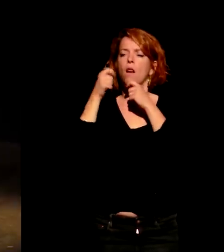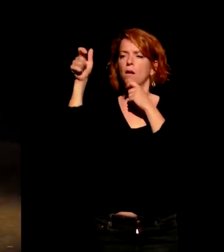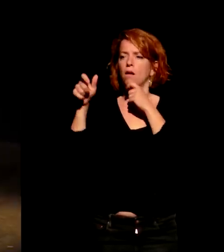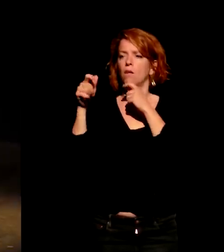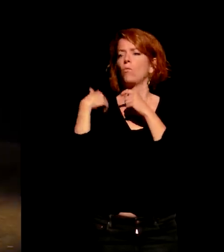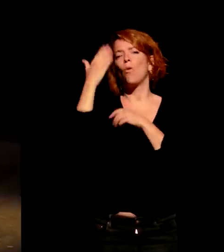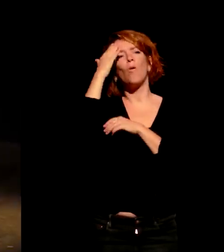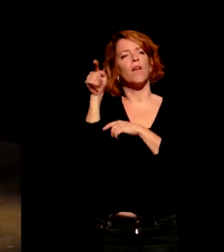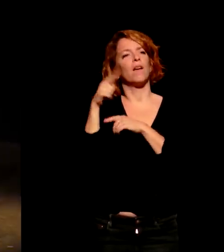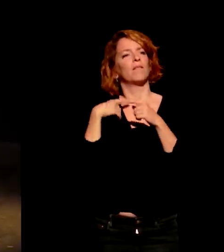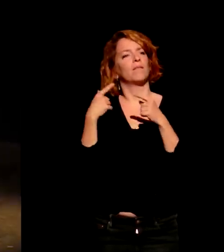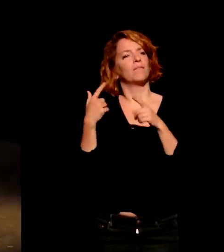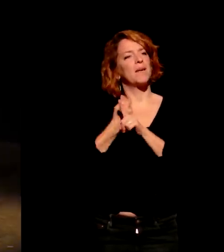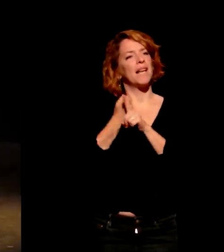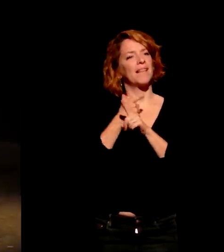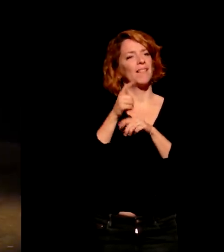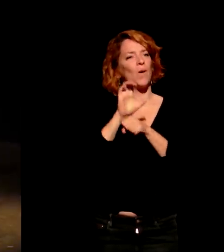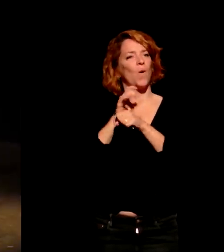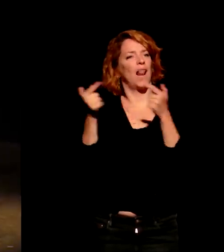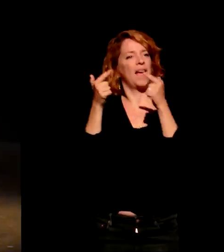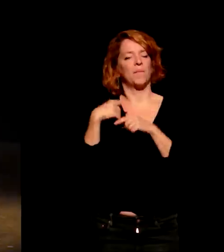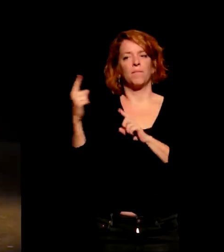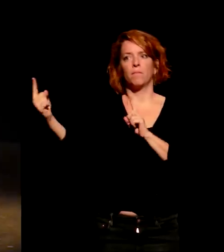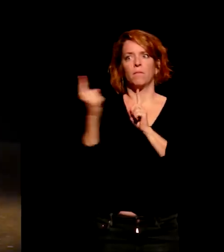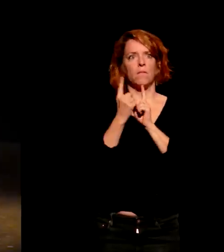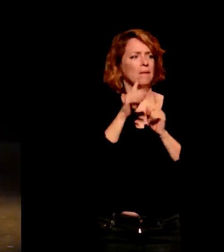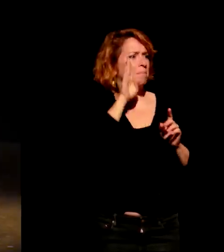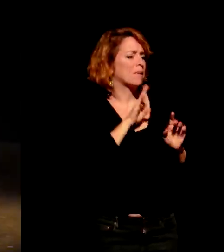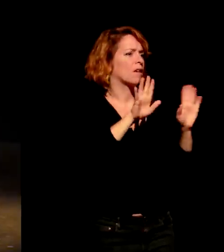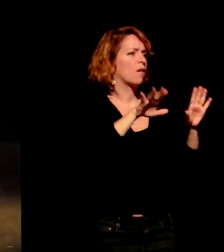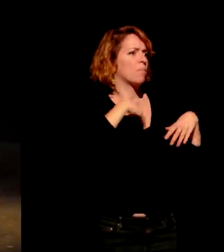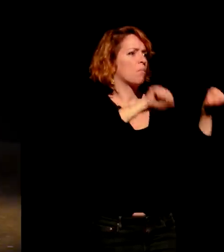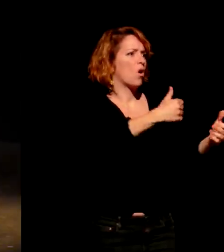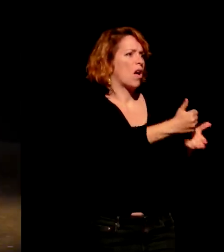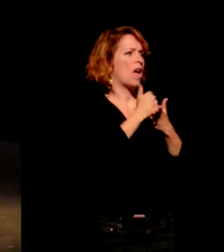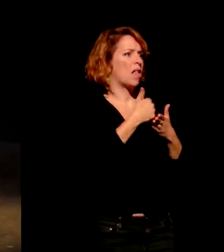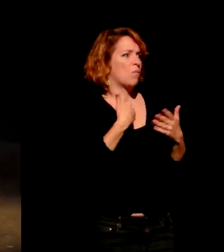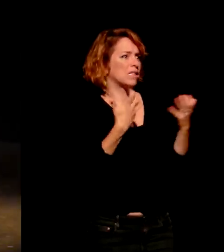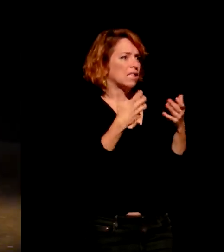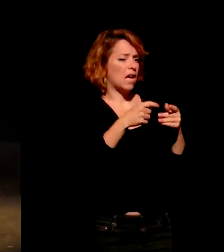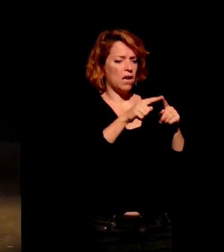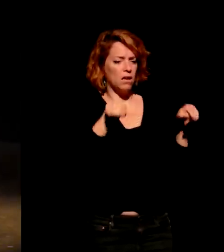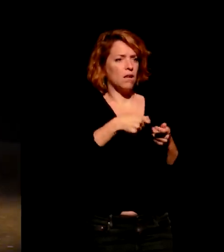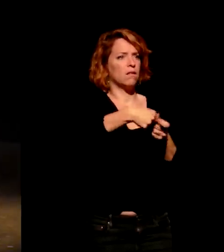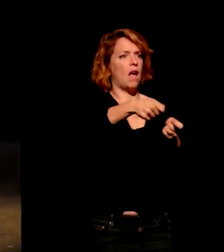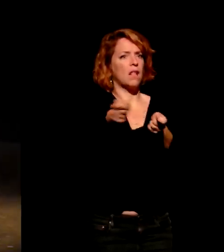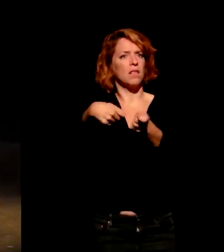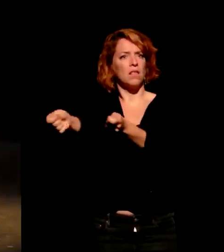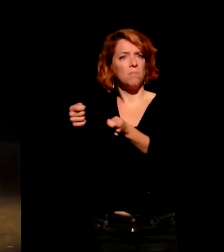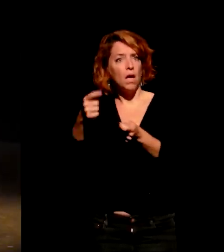qu'on a milité ensemble contre la guerre. Elle vient me voir, elle me dit « Pablo, tu veux pas me filer un coup de main parce que J'essaye de distribuer des tracts, mais les gens ne le veulent